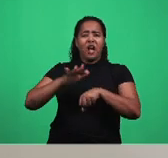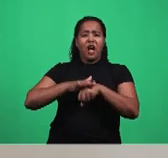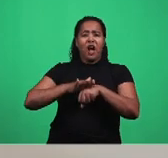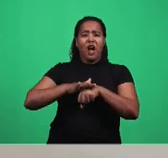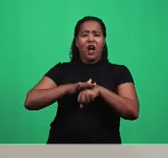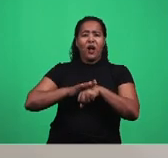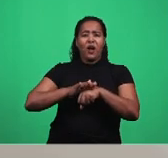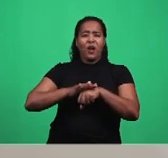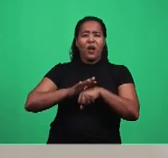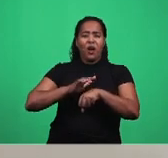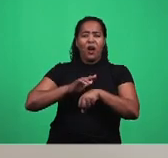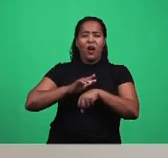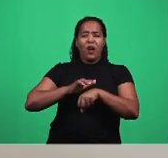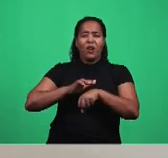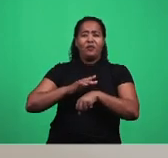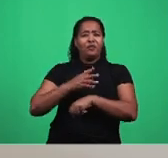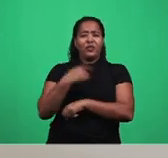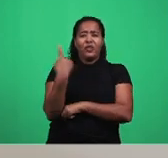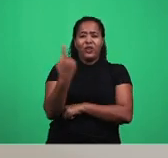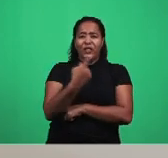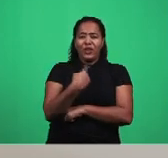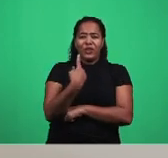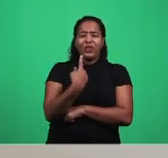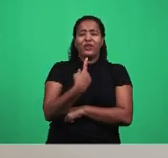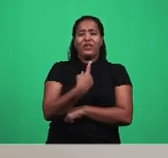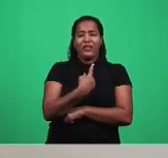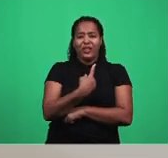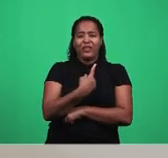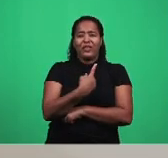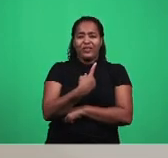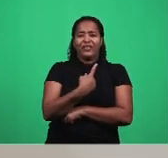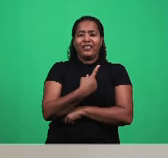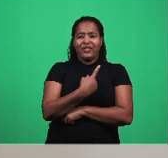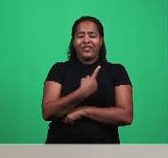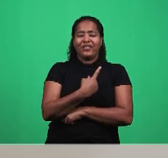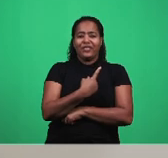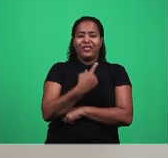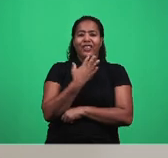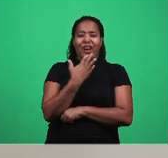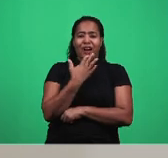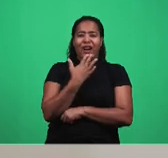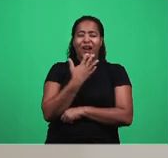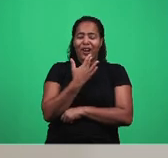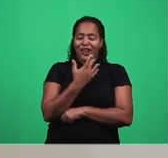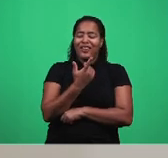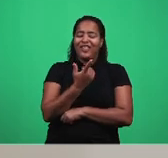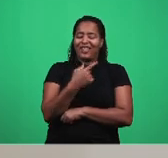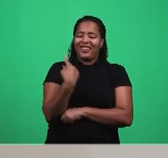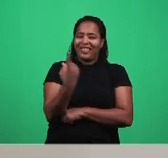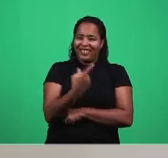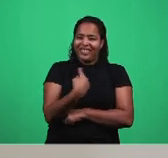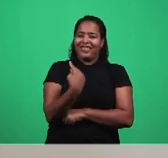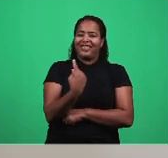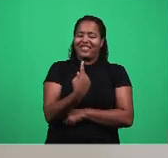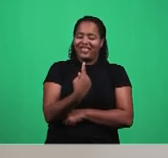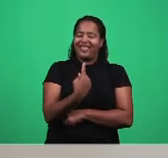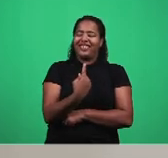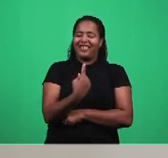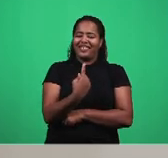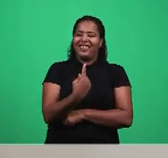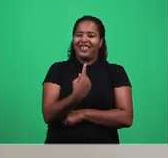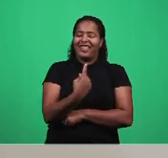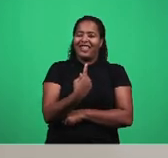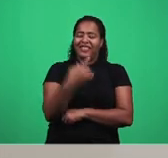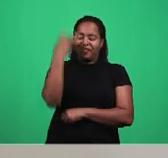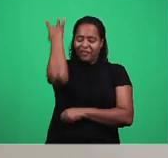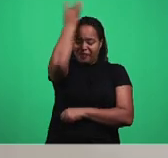là. Et aujourd'hui, nous sommes liés plus que jamais par l'œuvre du Saint-Esprit qui nous touche. Et